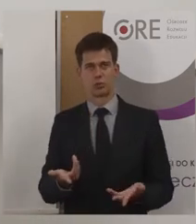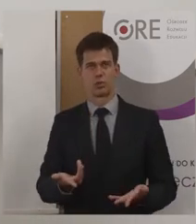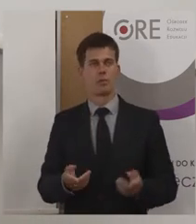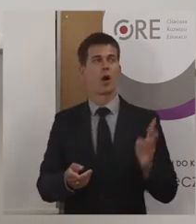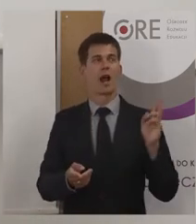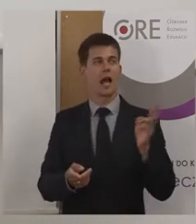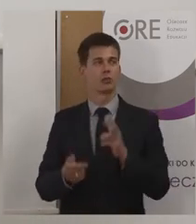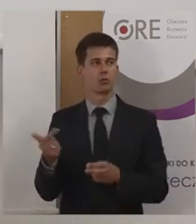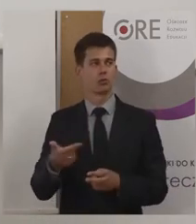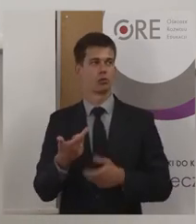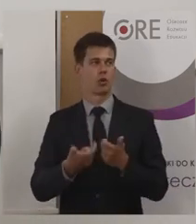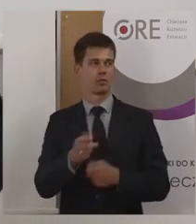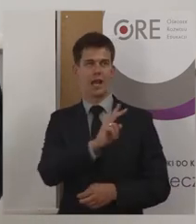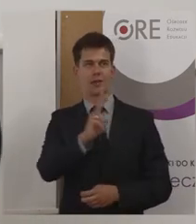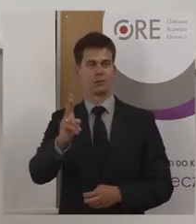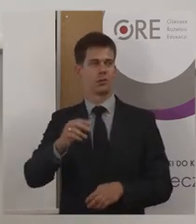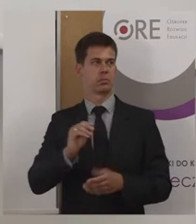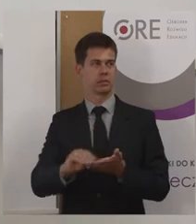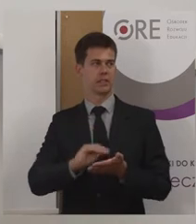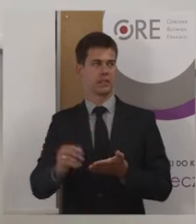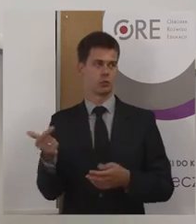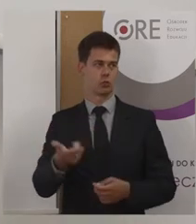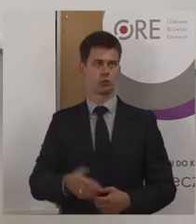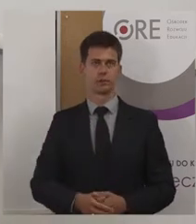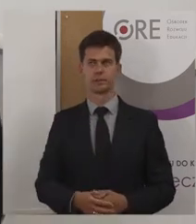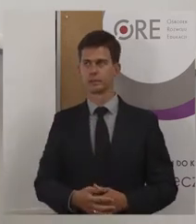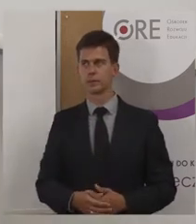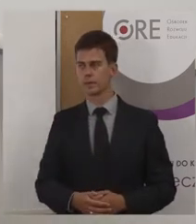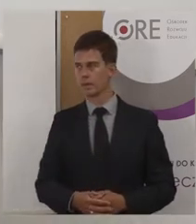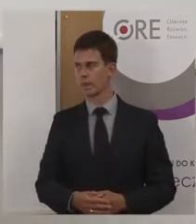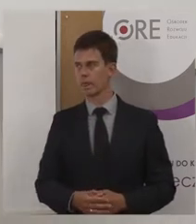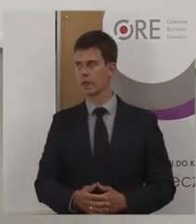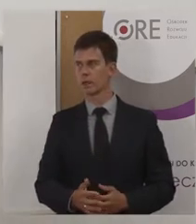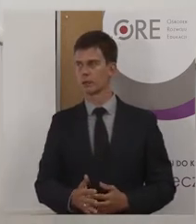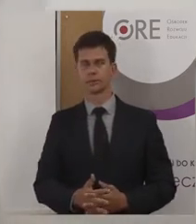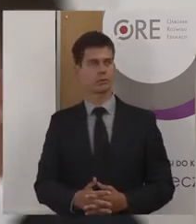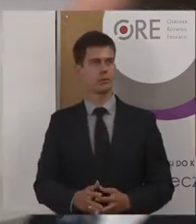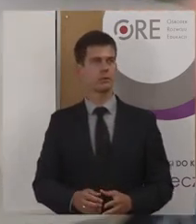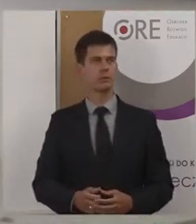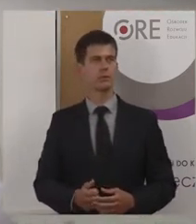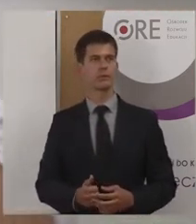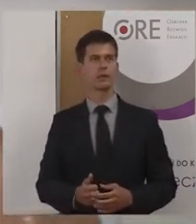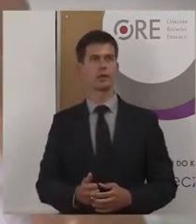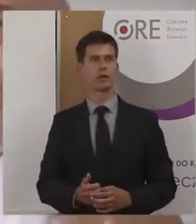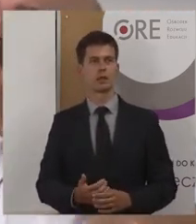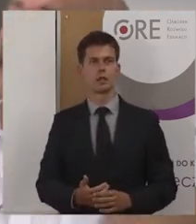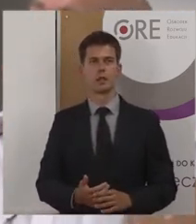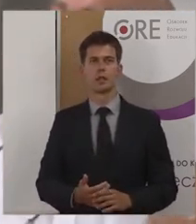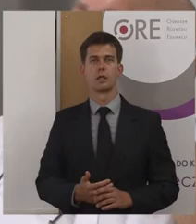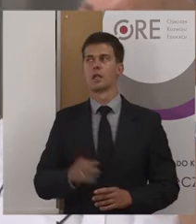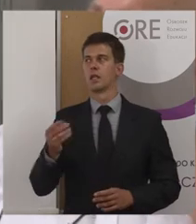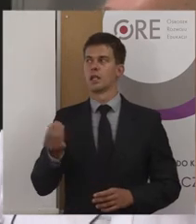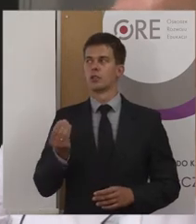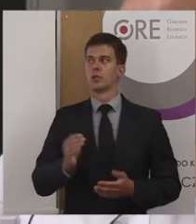jak to robić, a to nie jest takie proste. Już się wyłącza. Ja, Proszę Państwa,